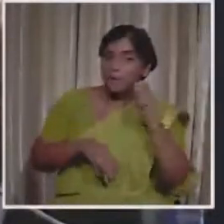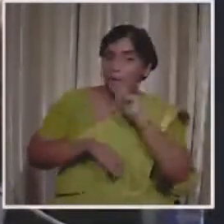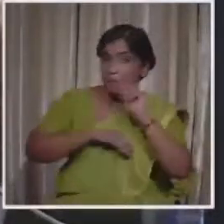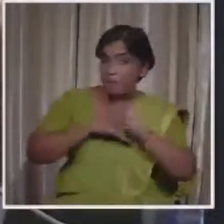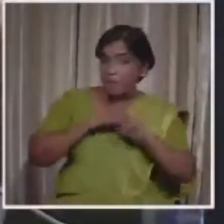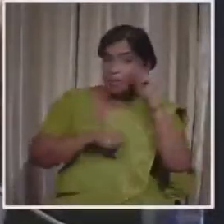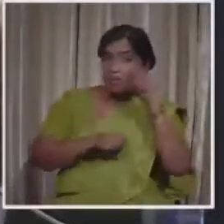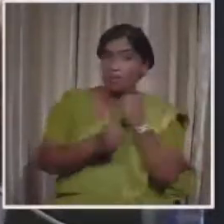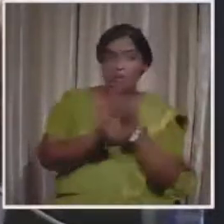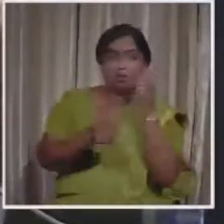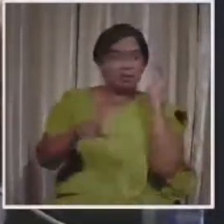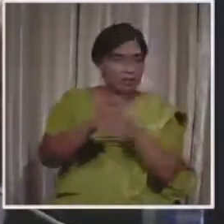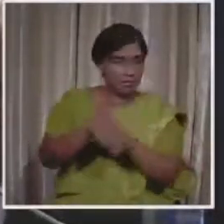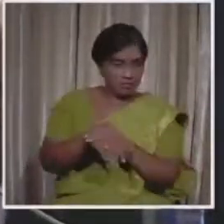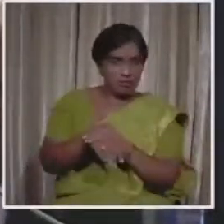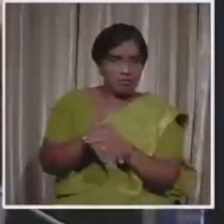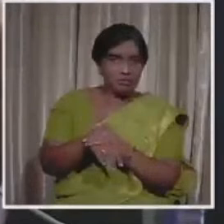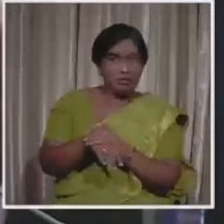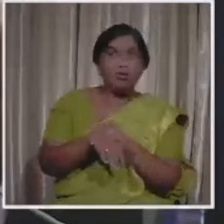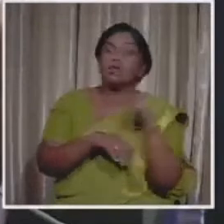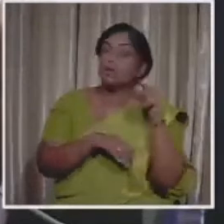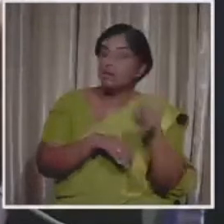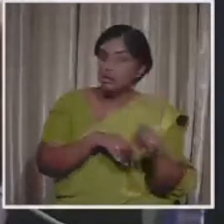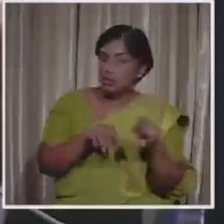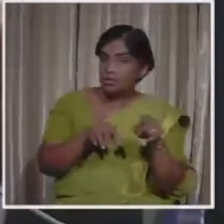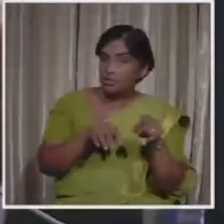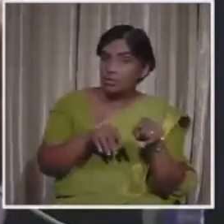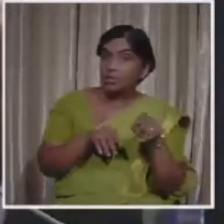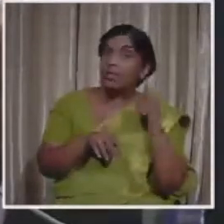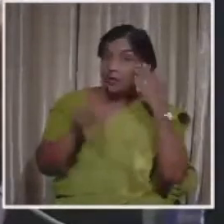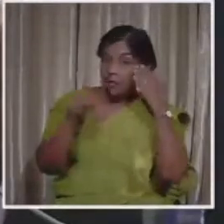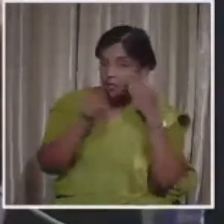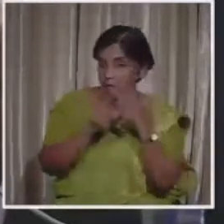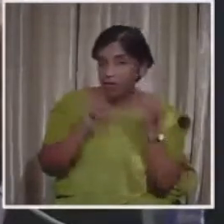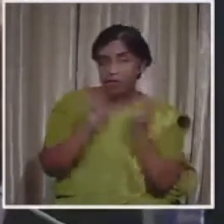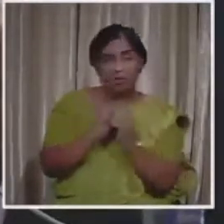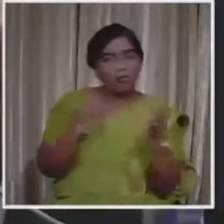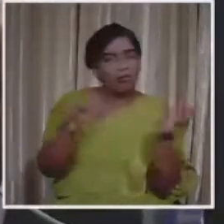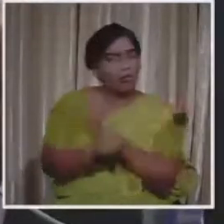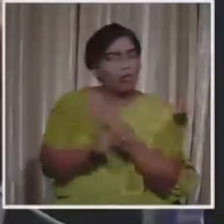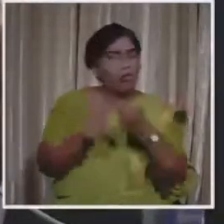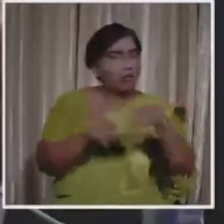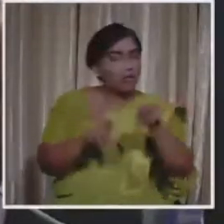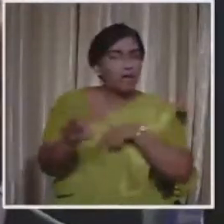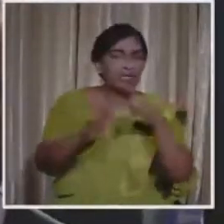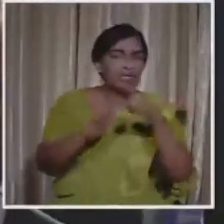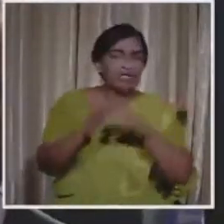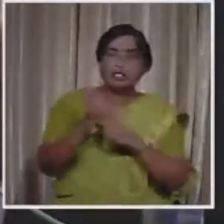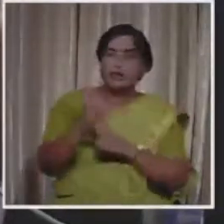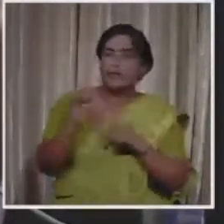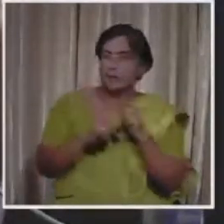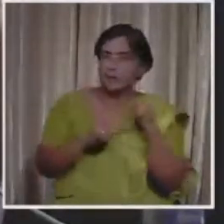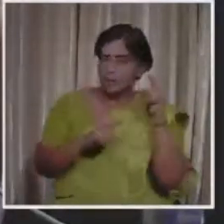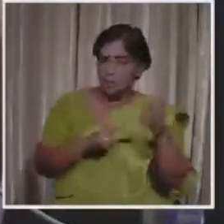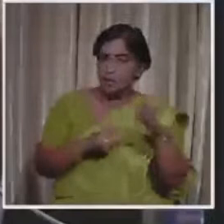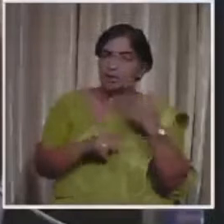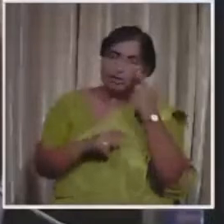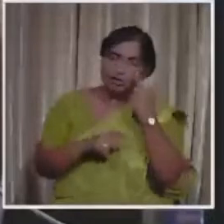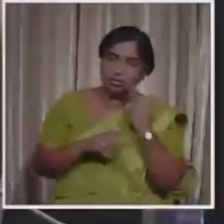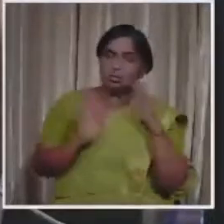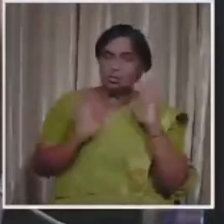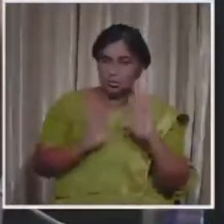සංවිධායකවරුකුත් පොලිසිය අත්අඩංගුවට අරගෙන තියෙනවා. ඒක නිසා ඒ සිද්ධියට සම්පූර්ණ වාග්යන්න ඕන ජනතා විමුක්ති පෙරමුණ. මං කඩගාටු වෙනවා